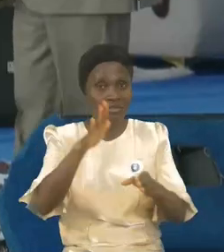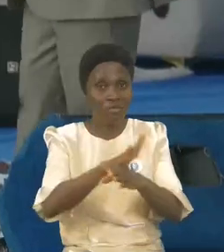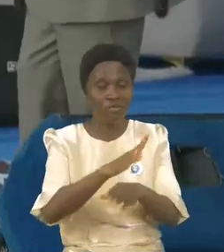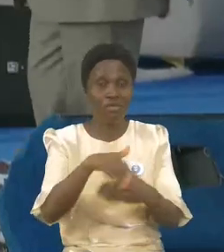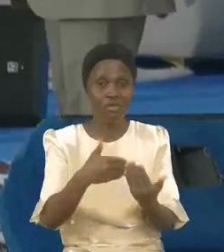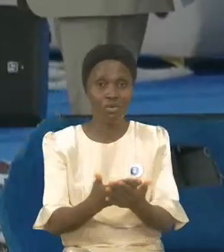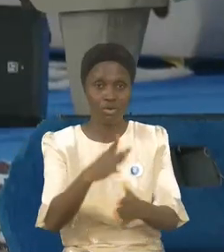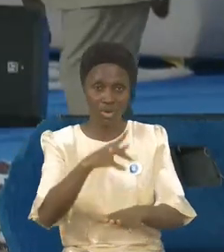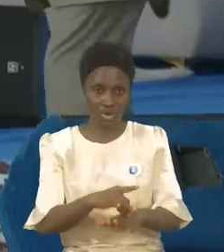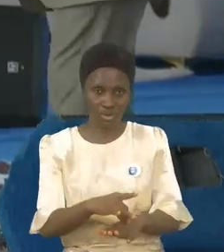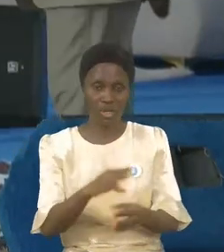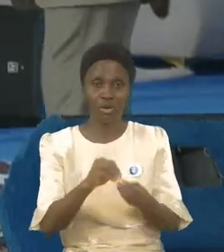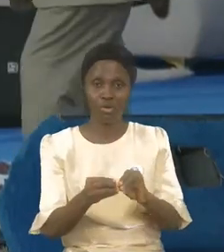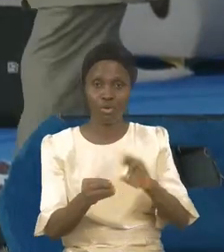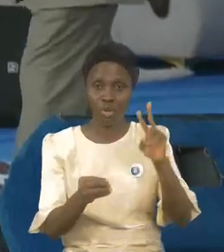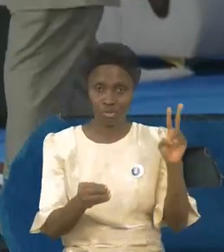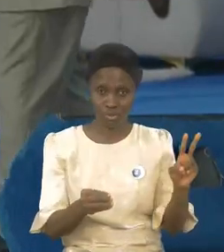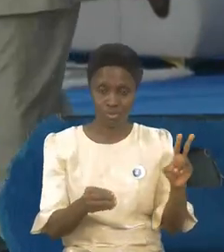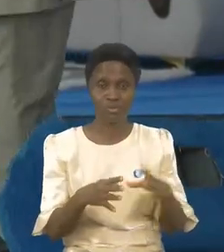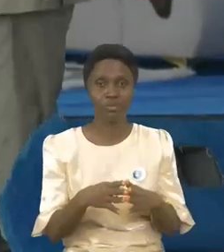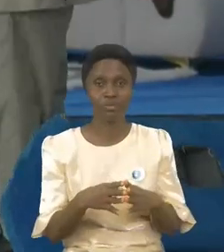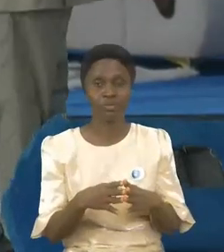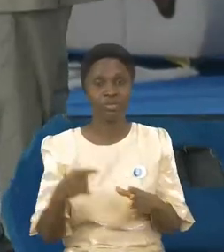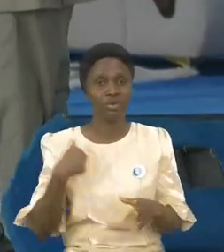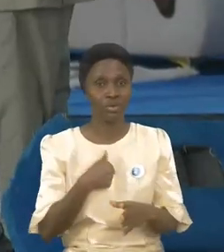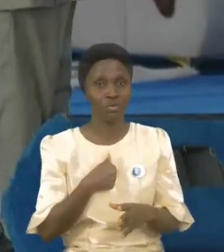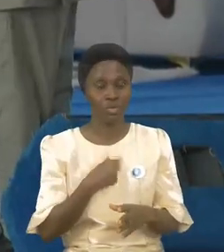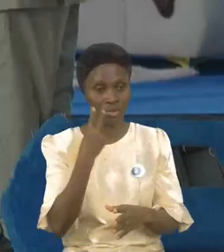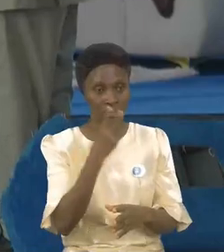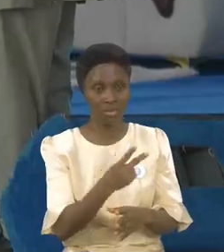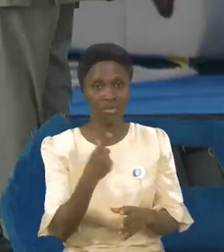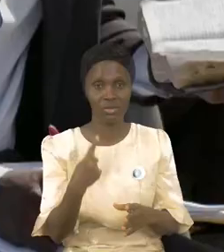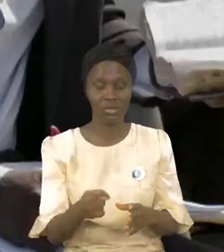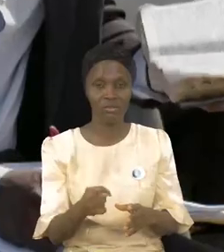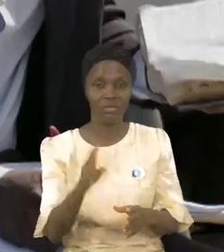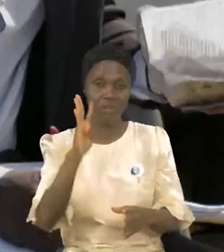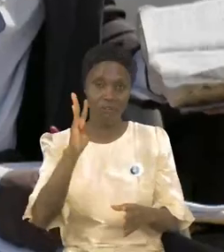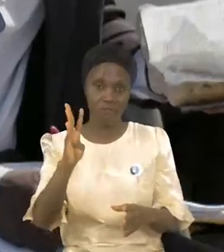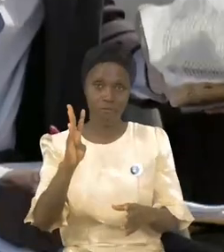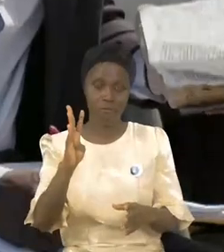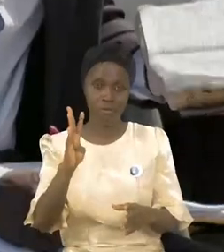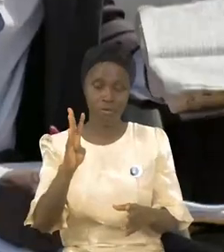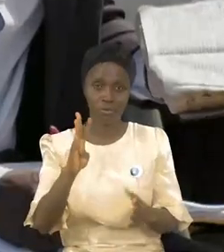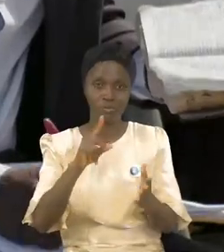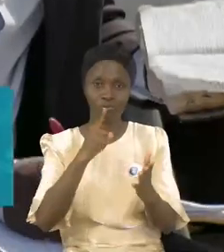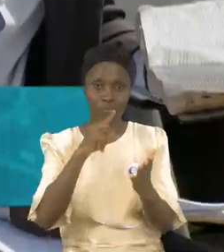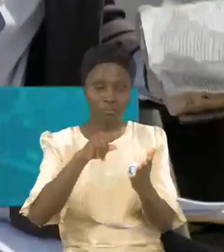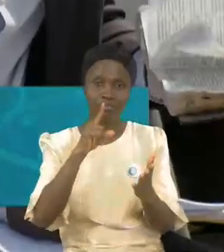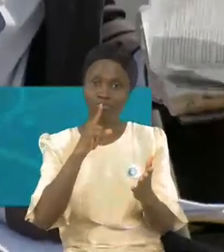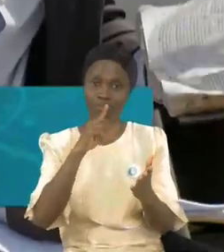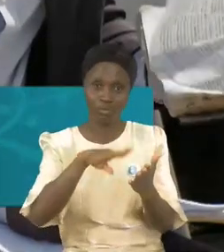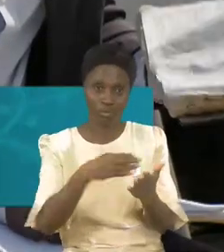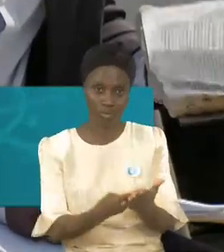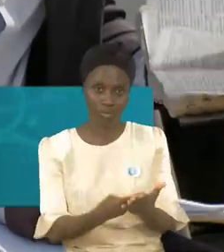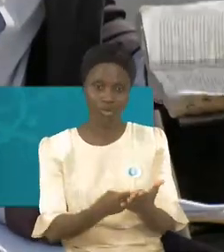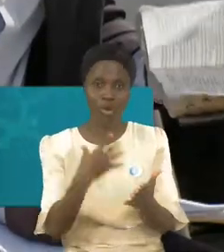une montagne. Et la montagne va remplir toute la terre. Voyons la deuxième partie ici. Nous voyons